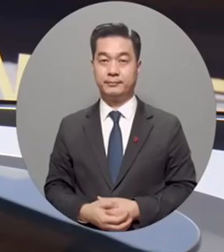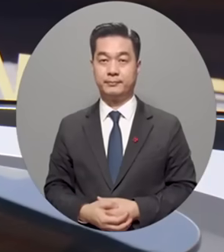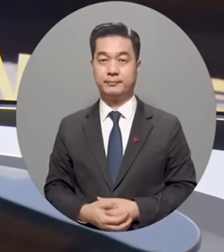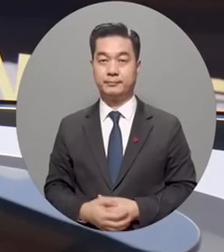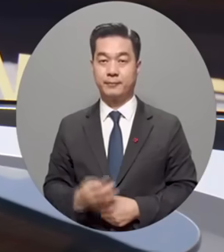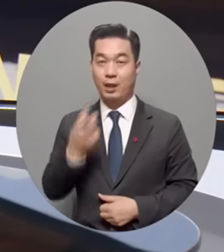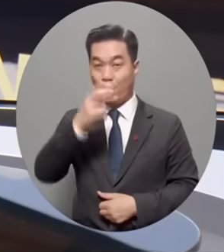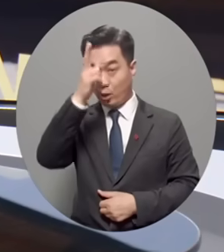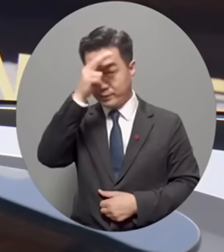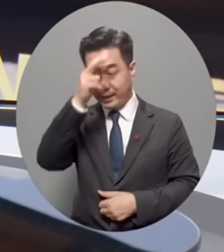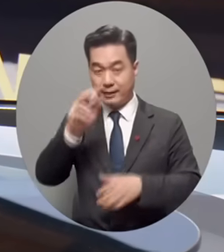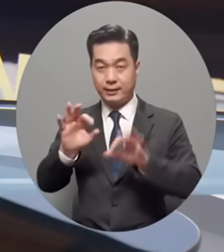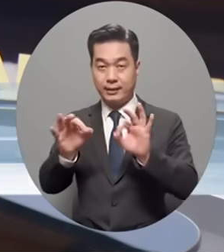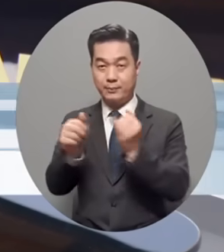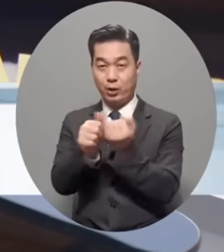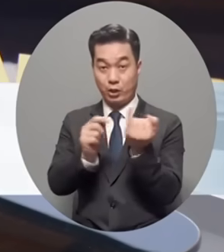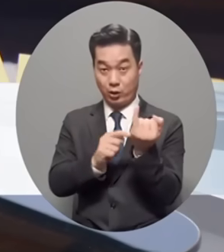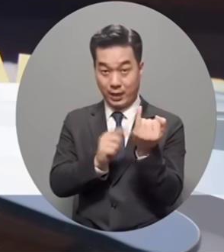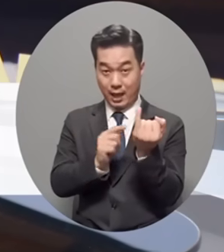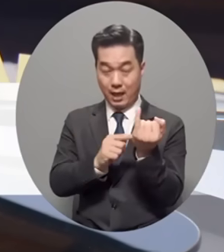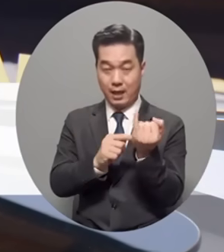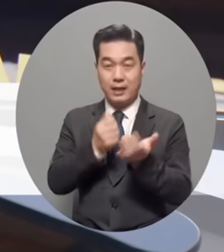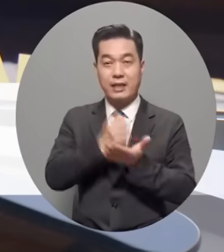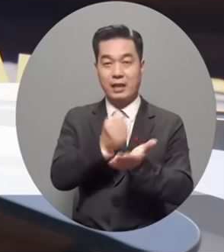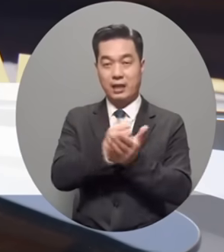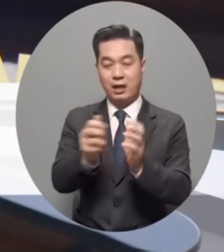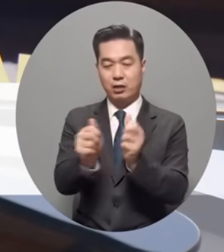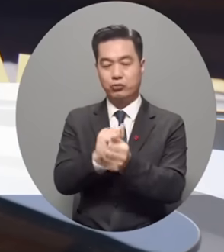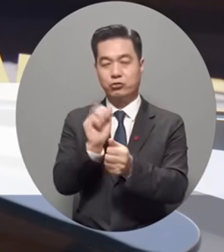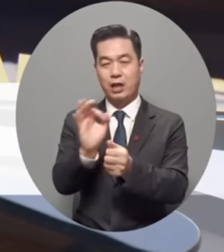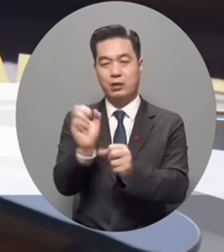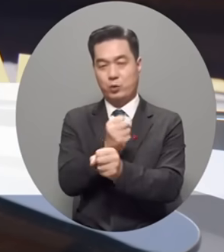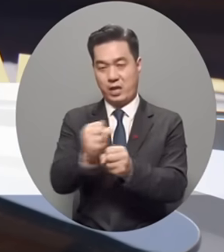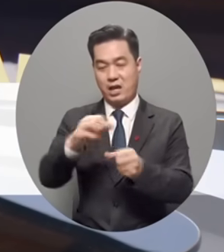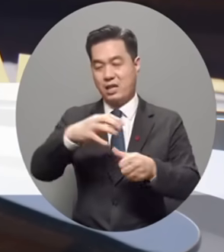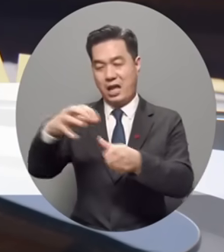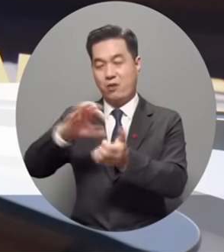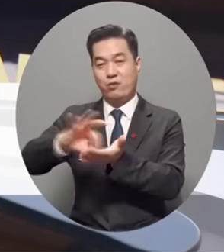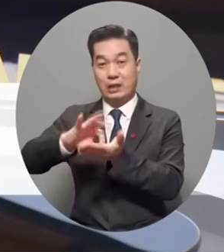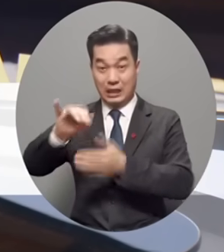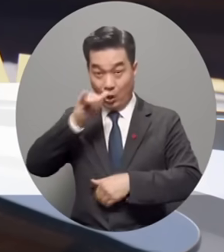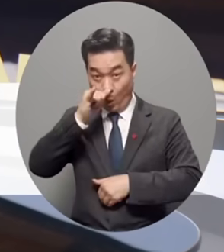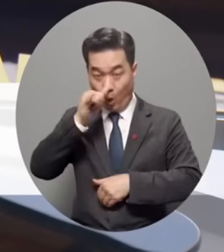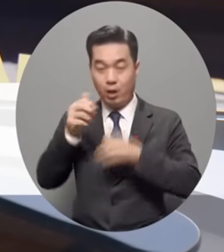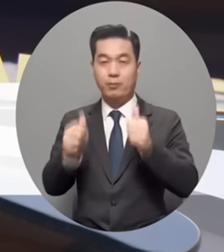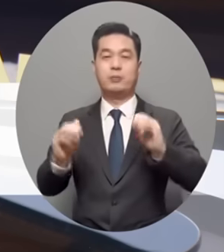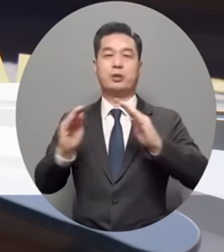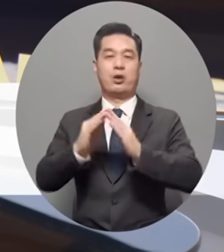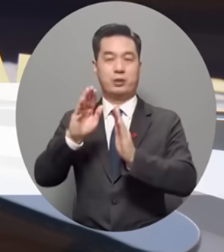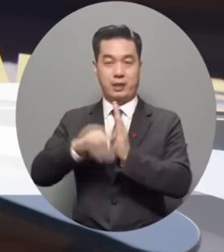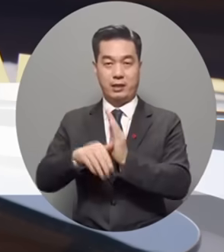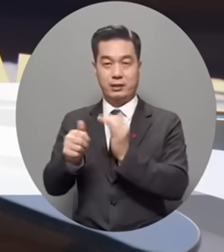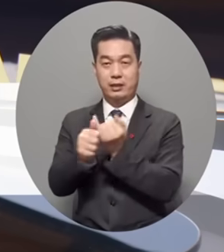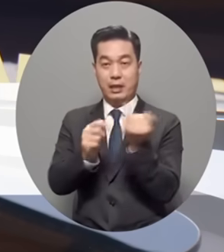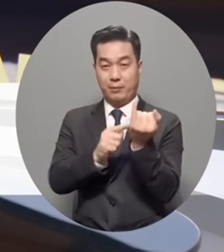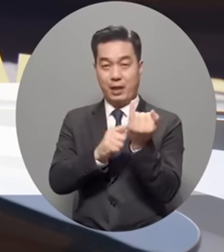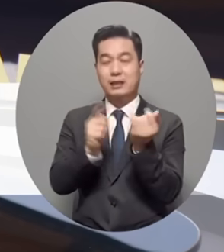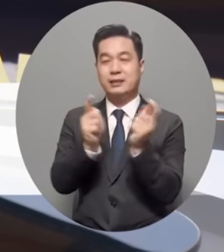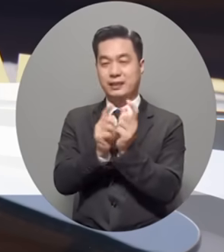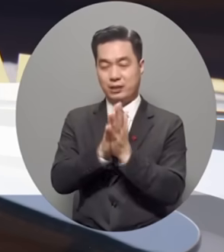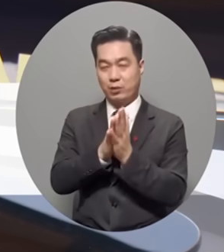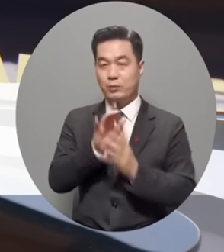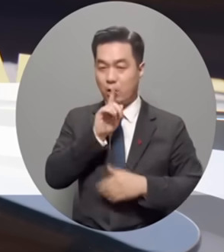검찰은 김건희 여사의 계좌가 주가 조작에 사용된 사실도 확인했고 법정에선 김 여사가 직접 주문을